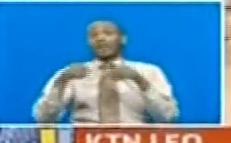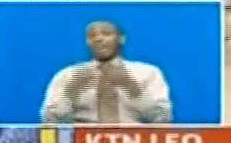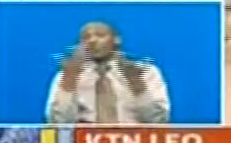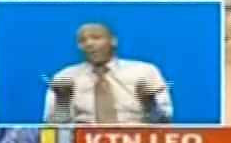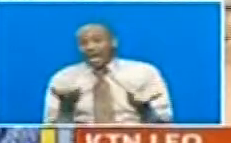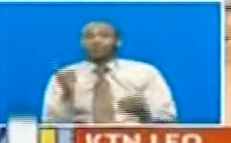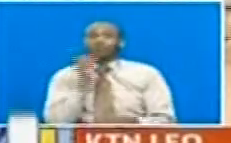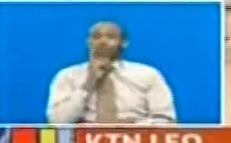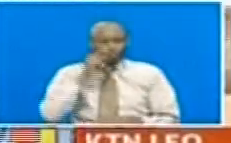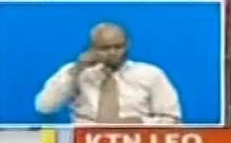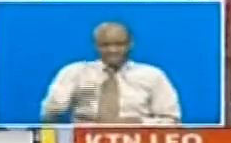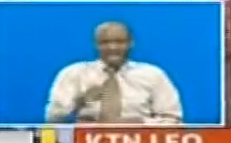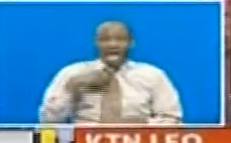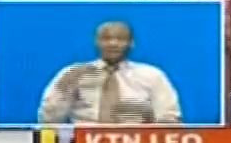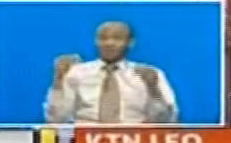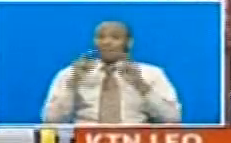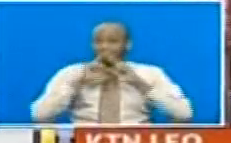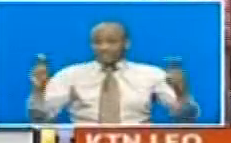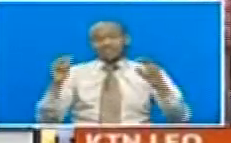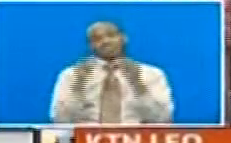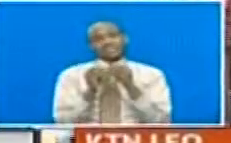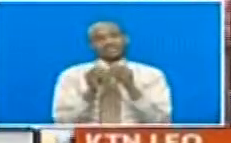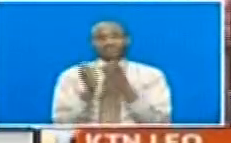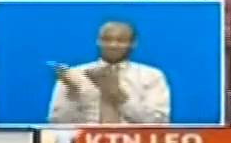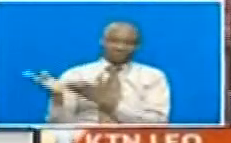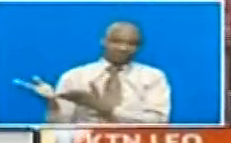leo kulishuhudia mkutano wa amani